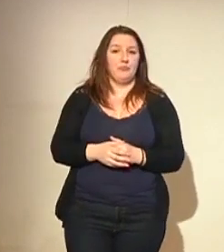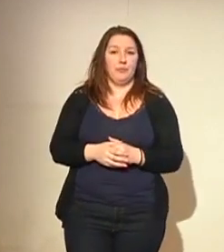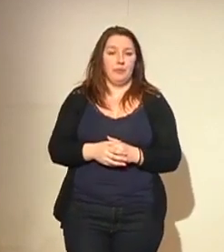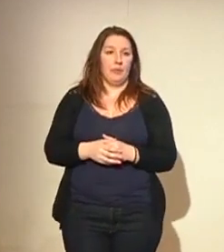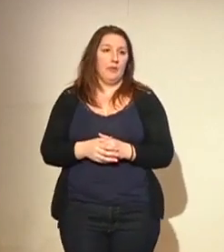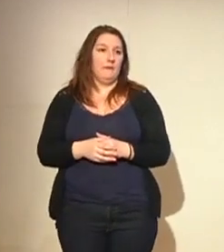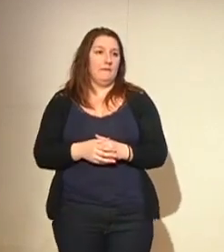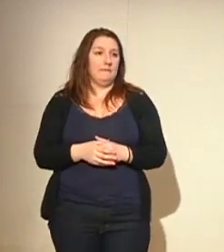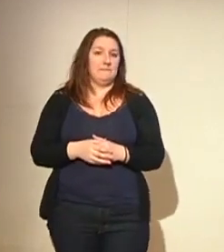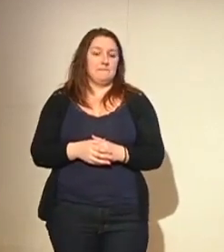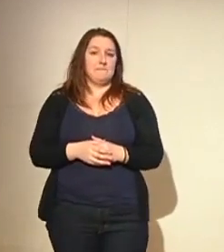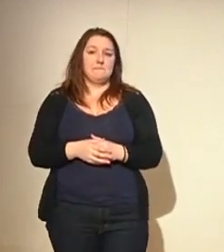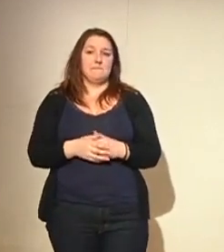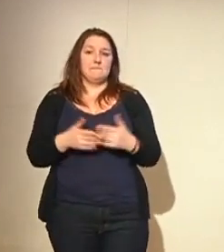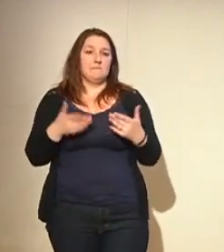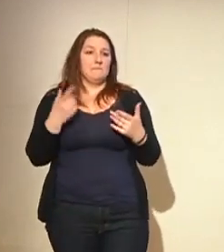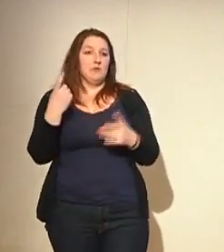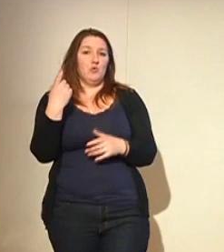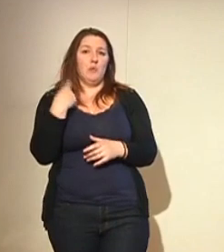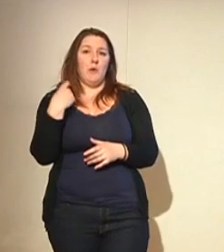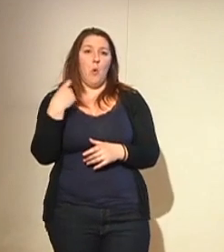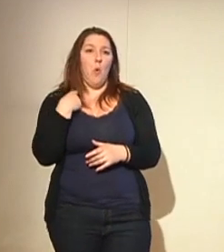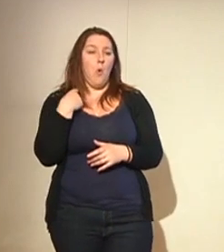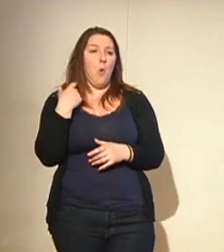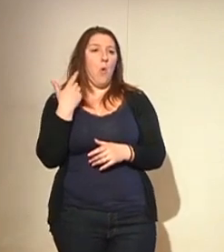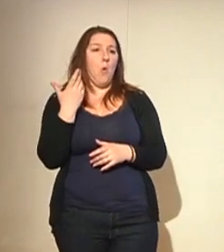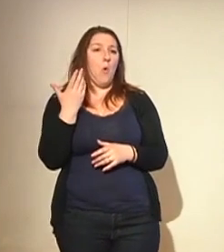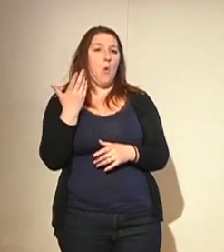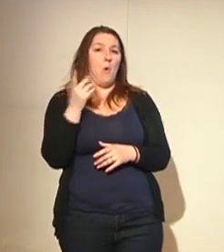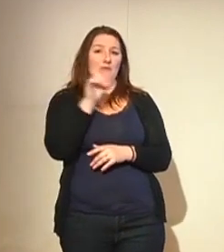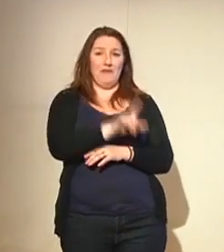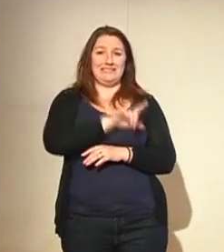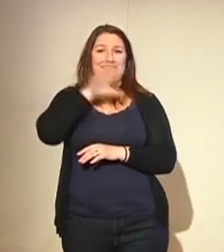groupes délibération numéro